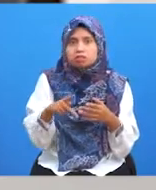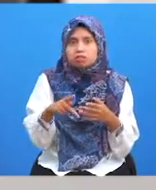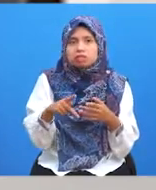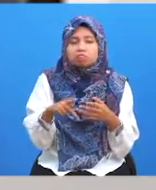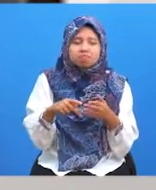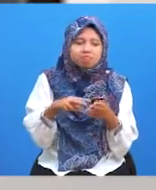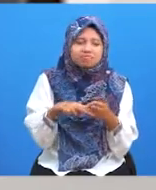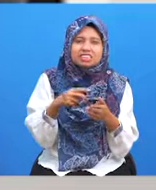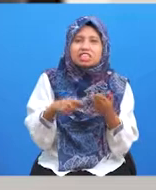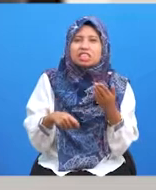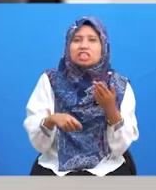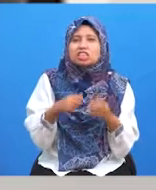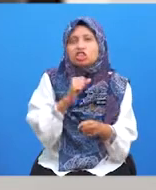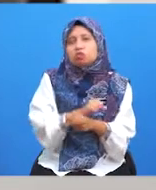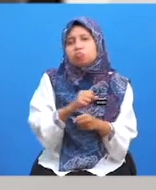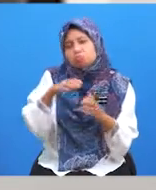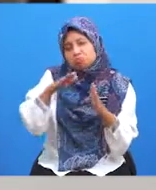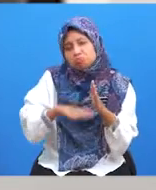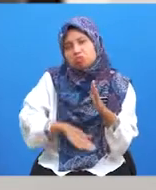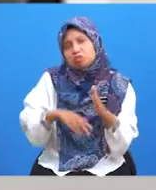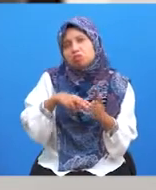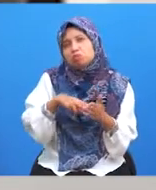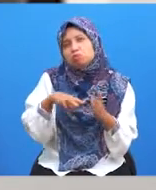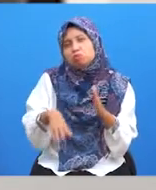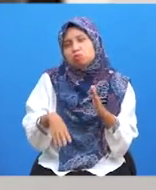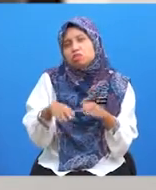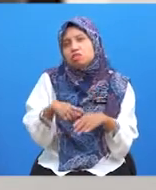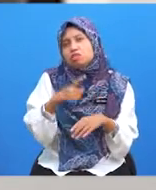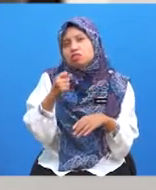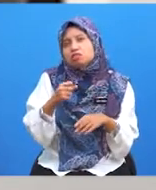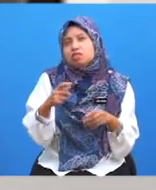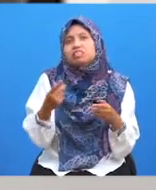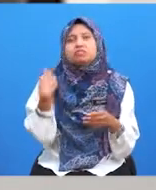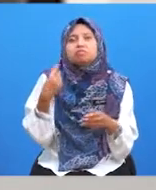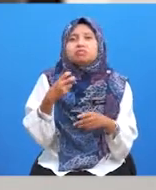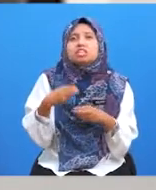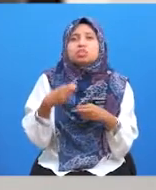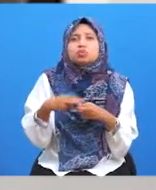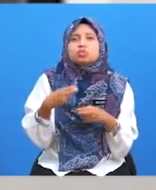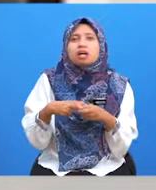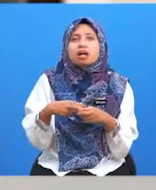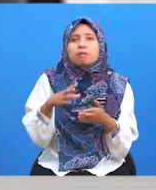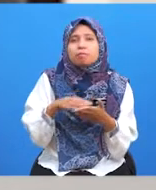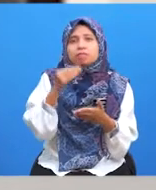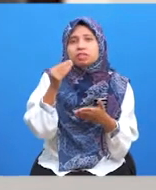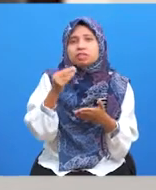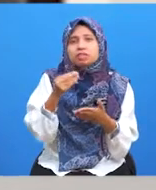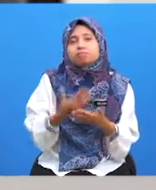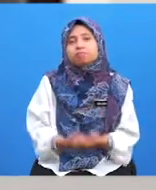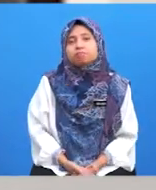menurut kerana mereka terpaksa berhadapan dengan kesusahan untuk mempelajari aplikasi yang baru